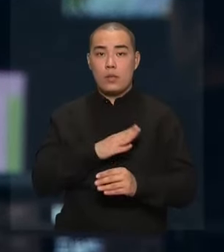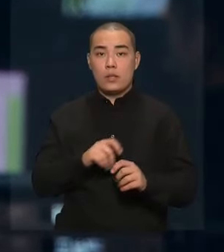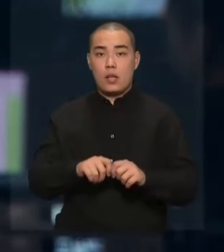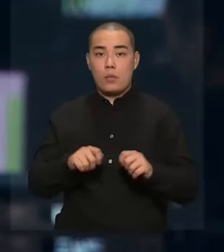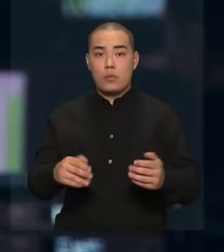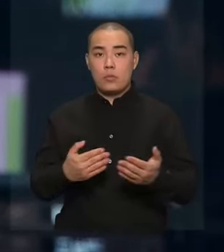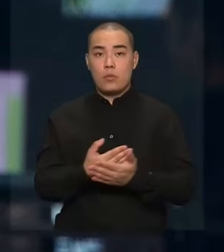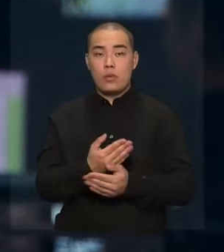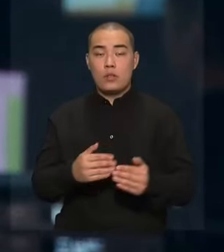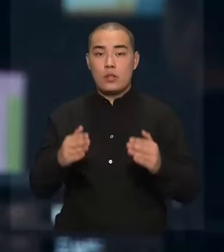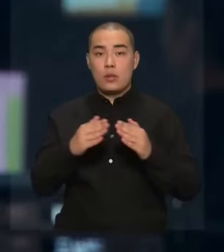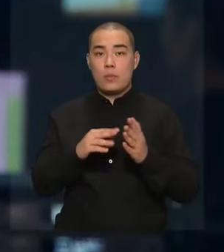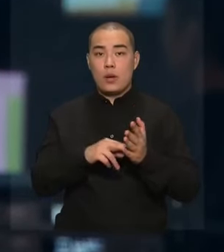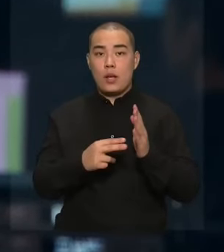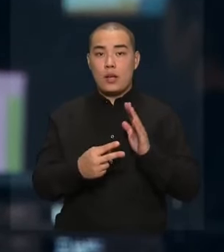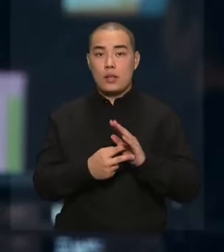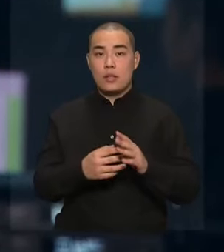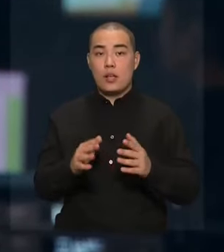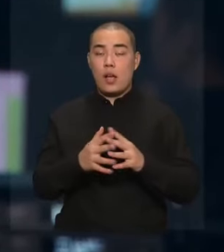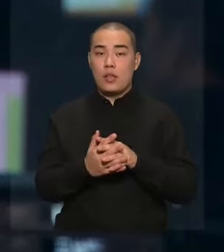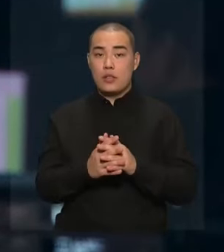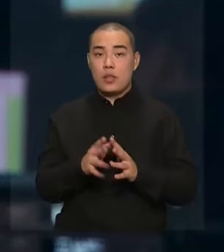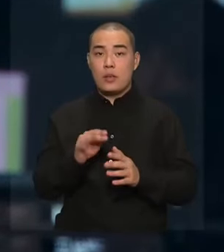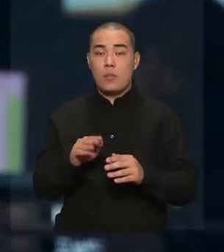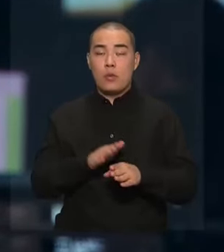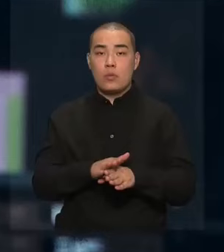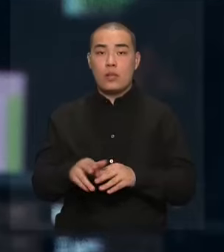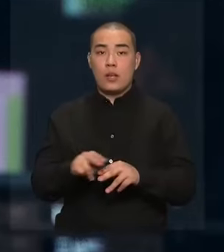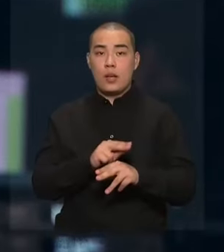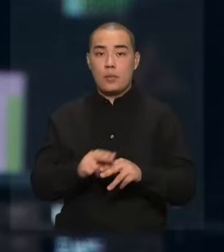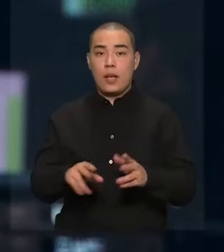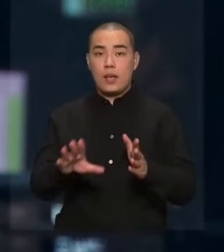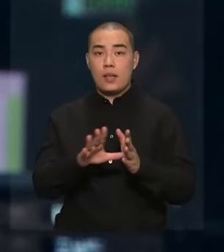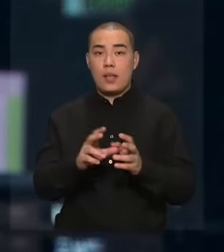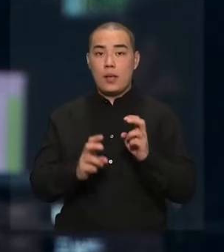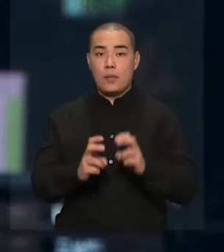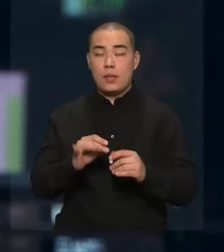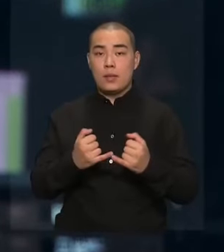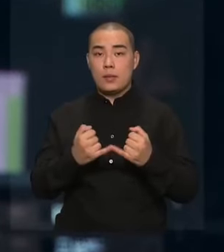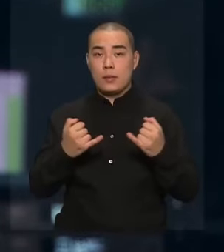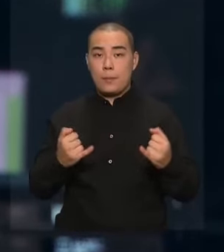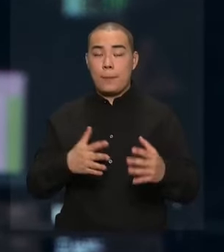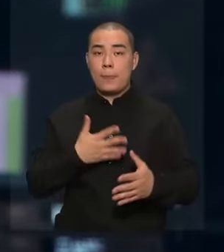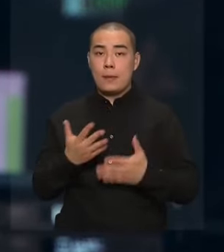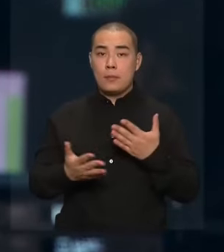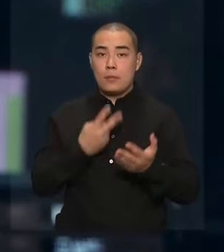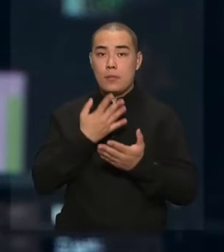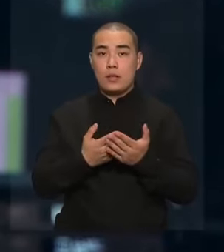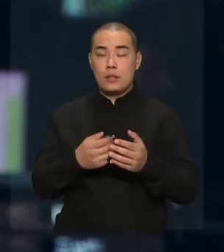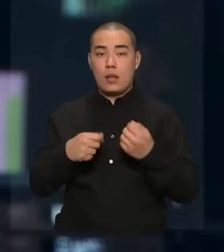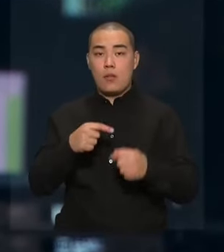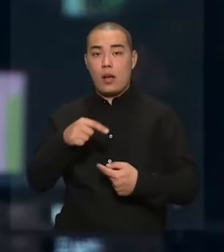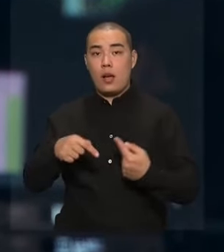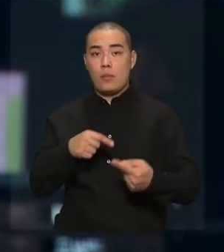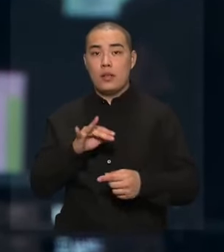Запустить новую жилищную программу для сельчан, полностью отремонтировать энергообъекты и сети, стимулировать внешнеторговый оборот, а